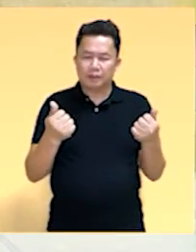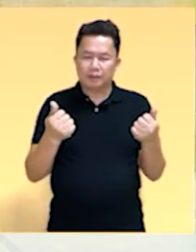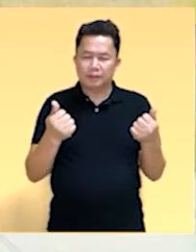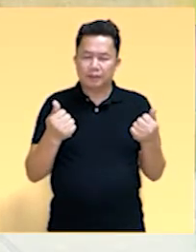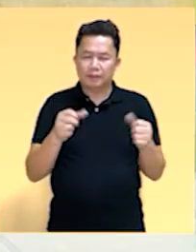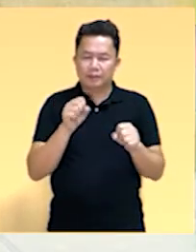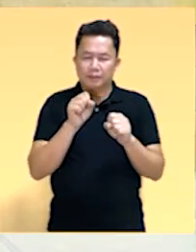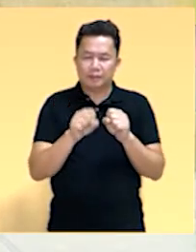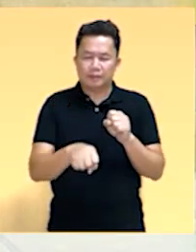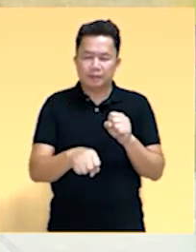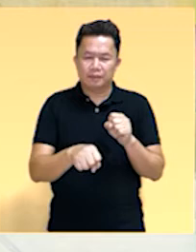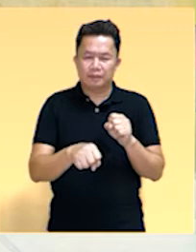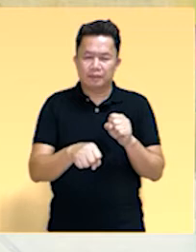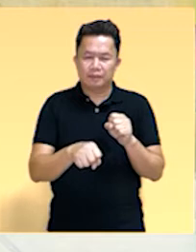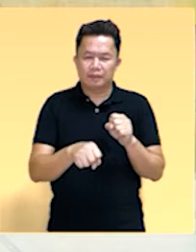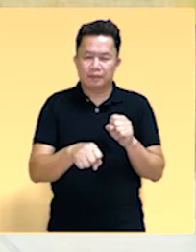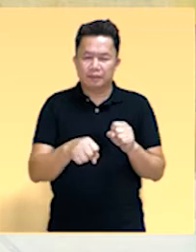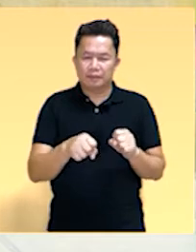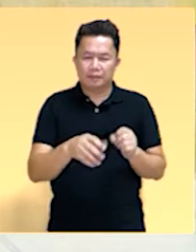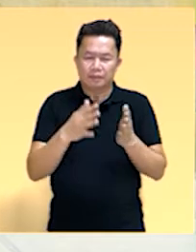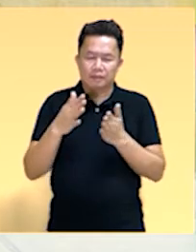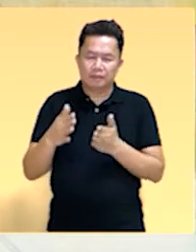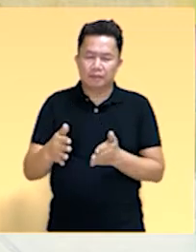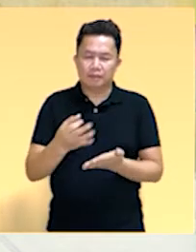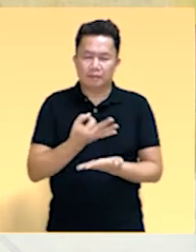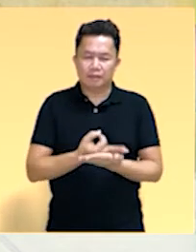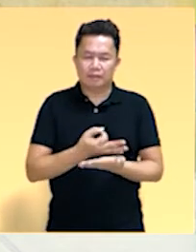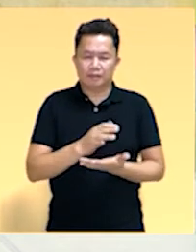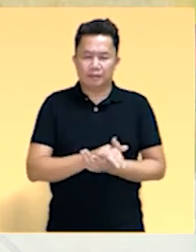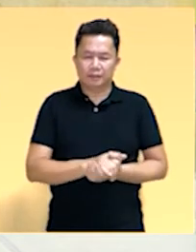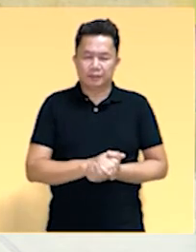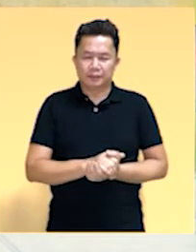ito para malaman mo ang matitira mo pang pera.